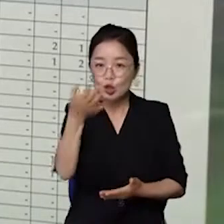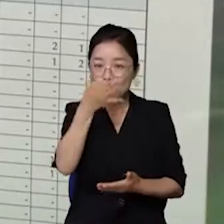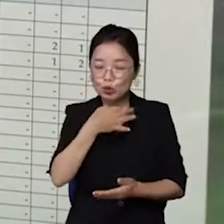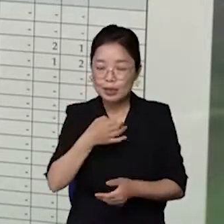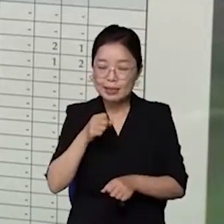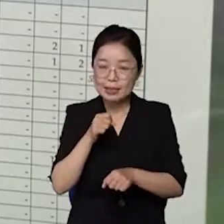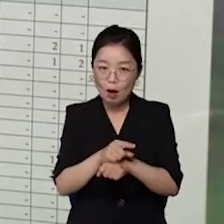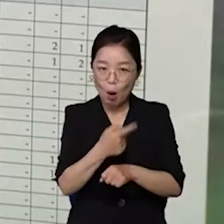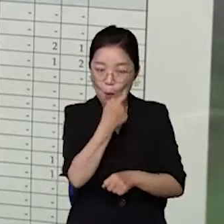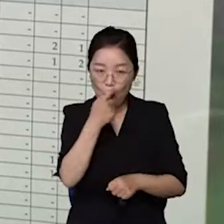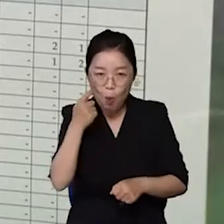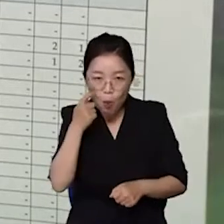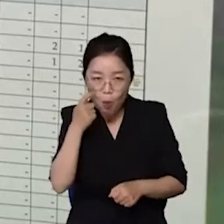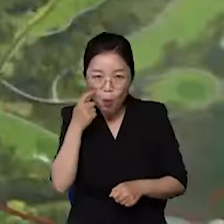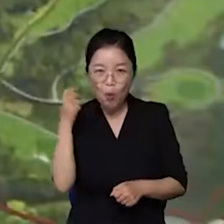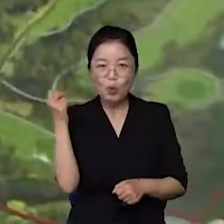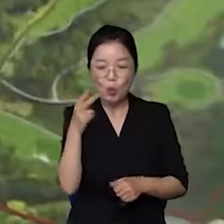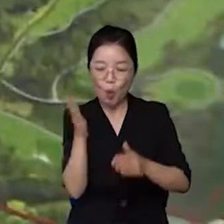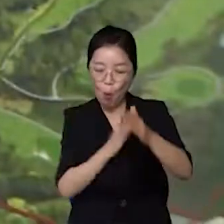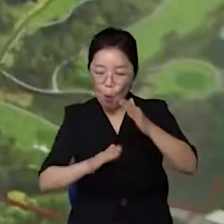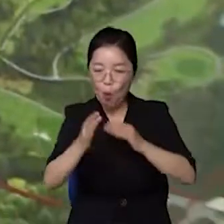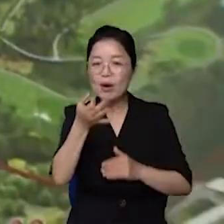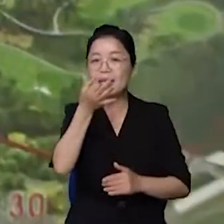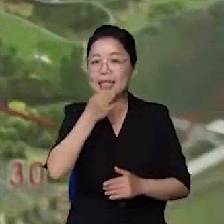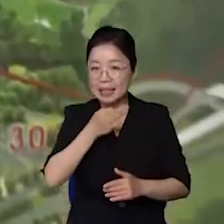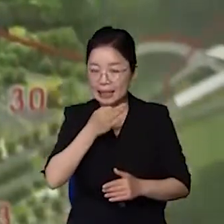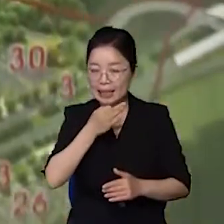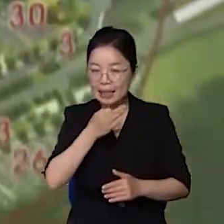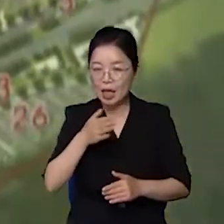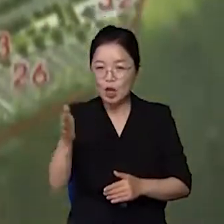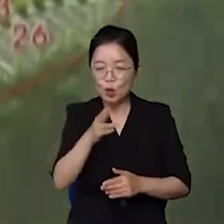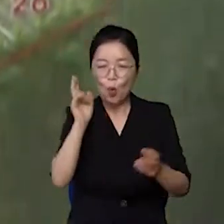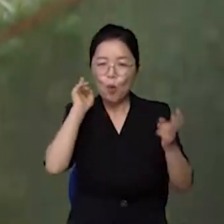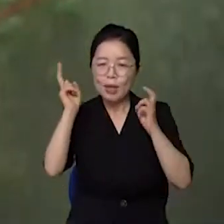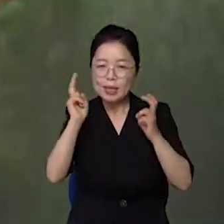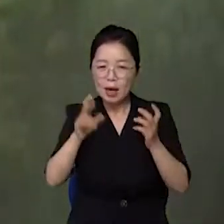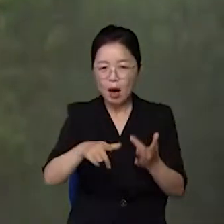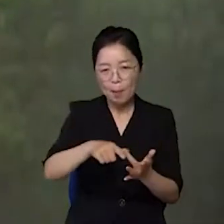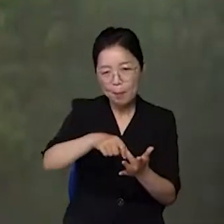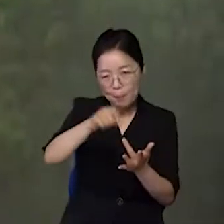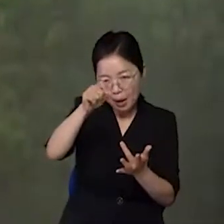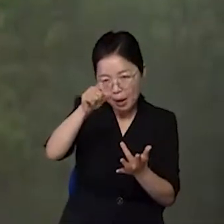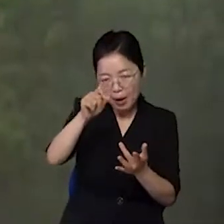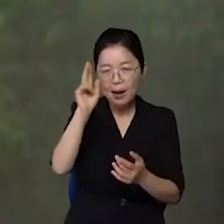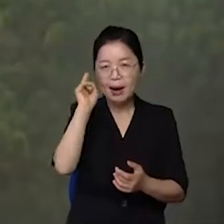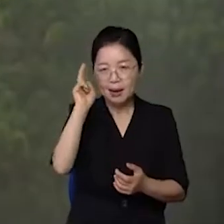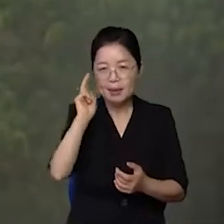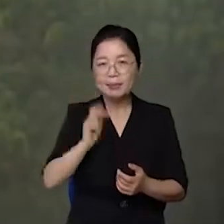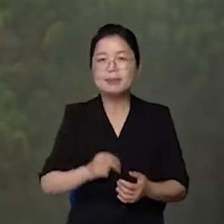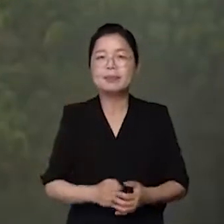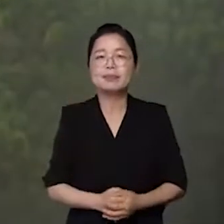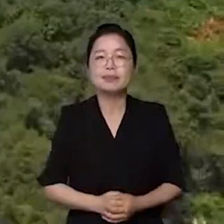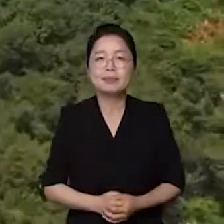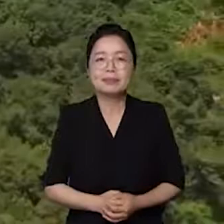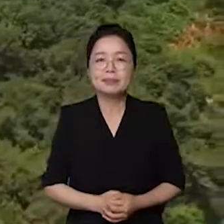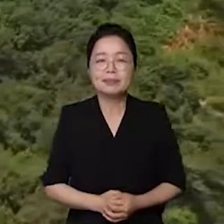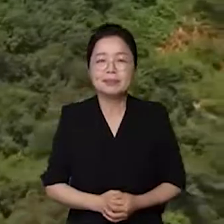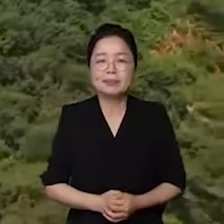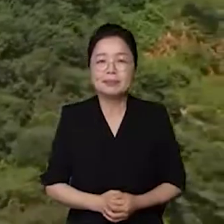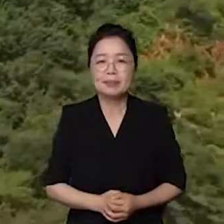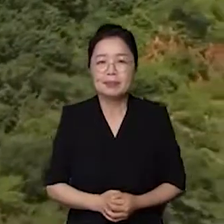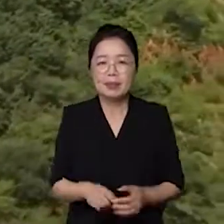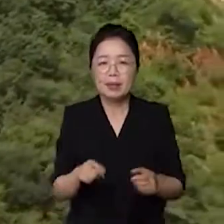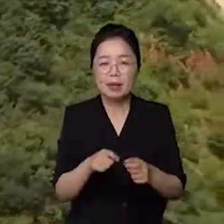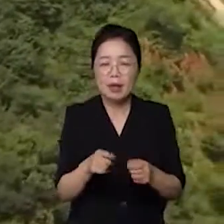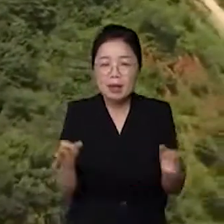수익성을 보장해주되 공익성까지 안고 갈 수 있는 규모의 기업이 우선순위가 될 것으로 보입니다.